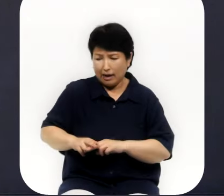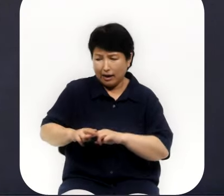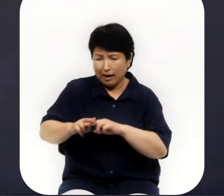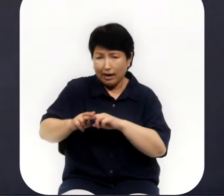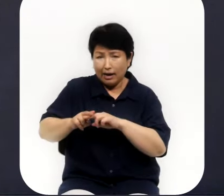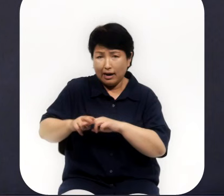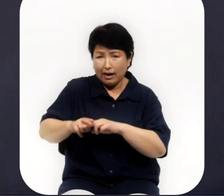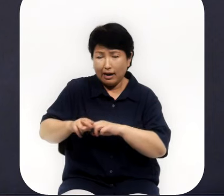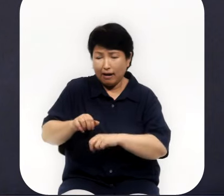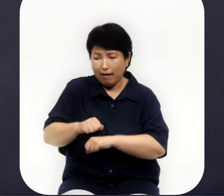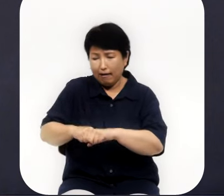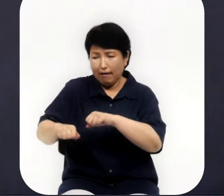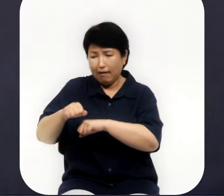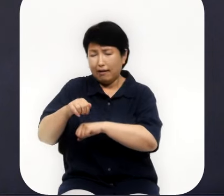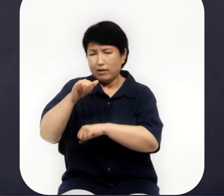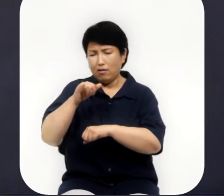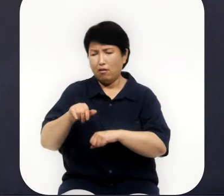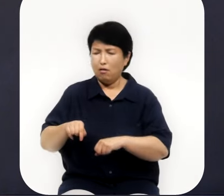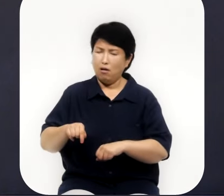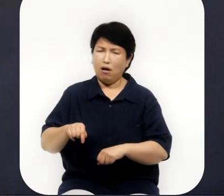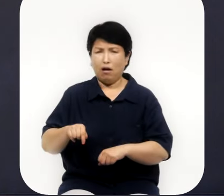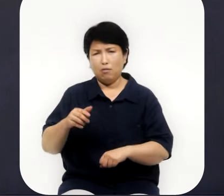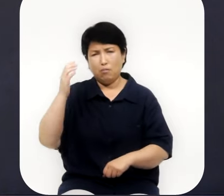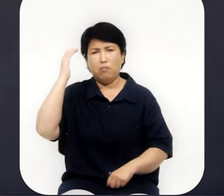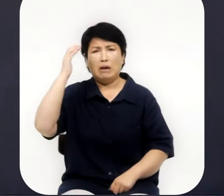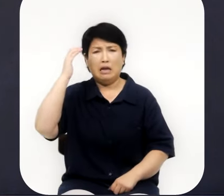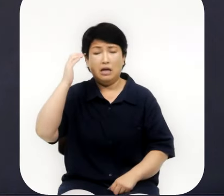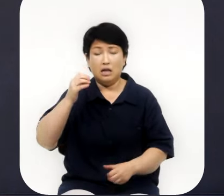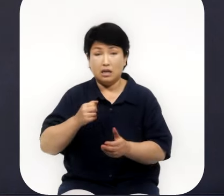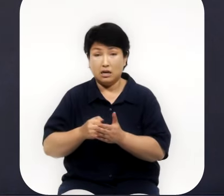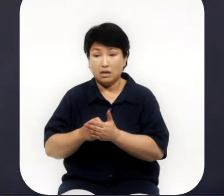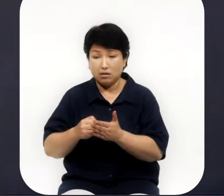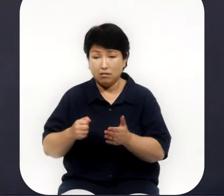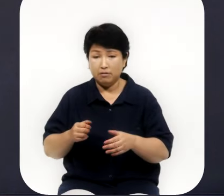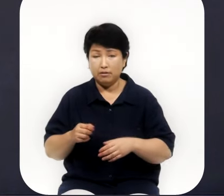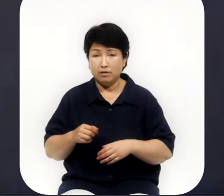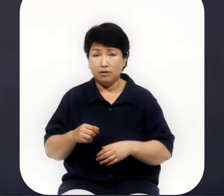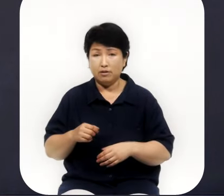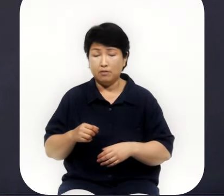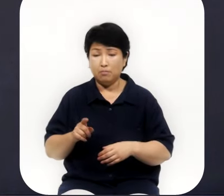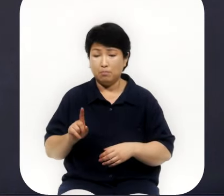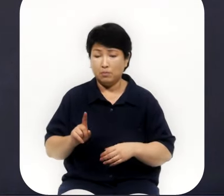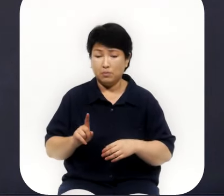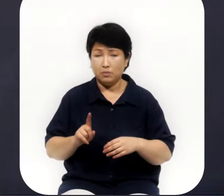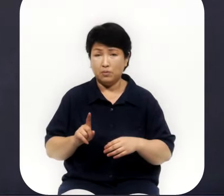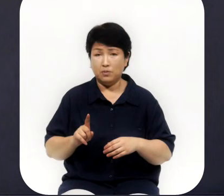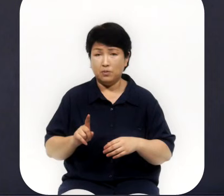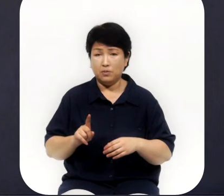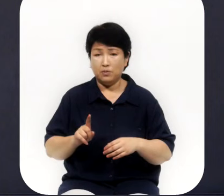쌓아둔다는 거는 너무 이제 어려움이 있다. 그러니까 이제